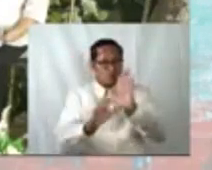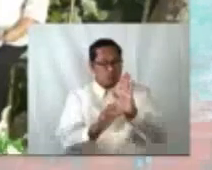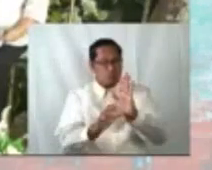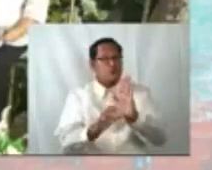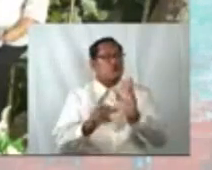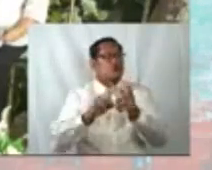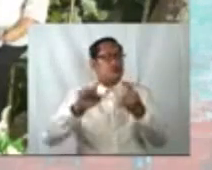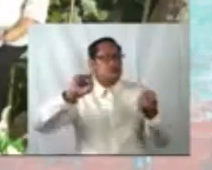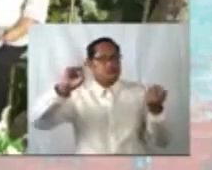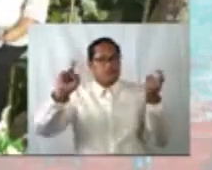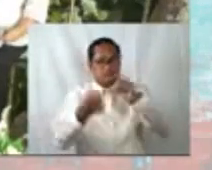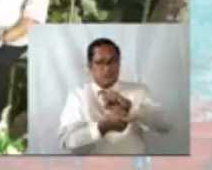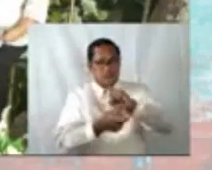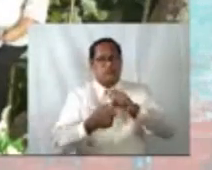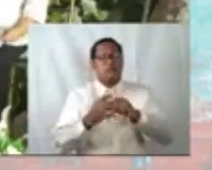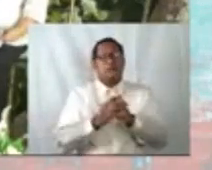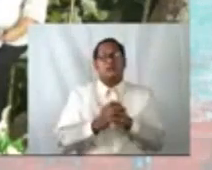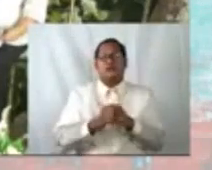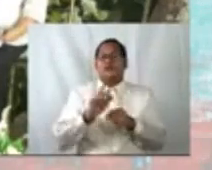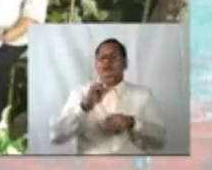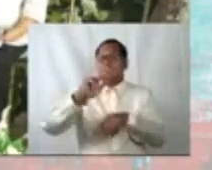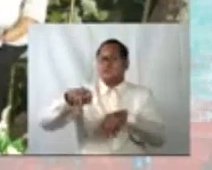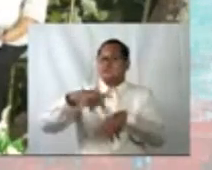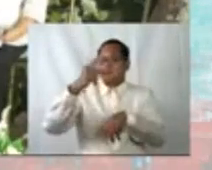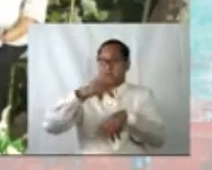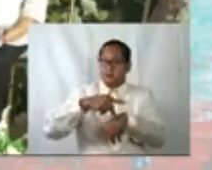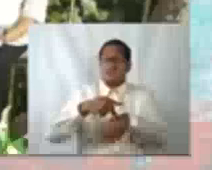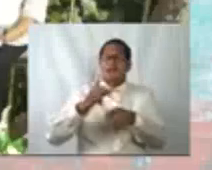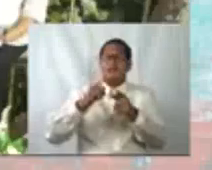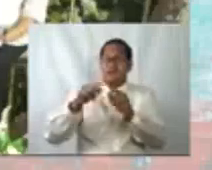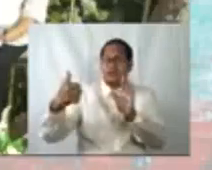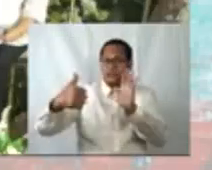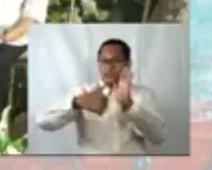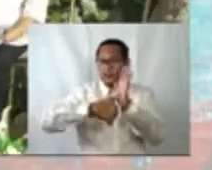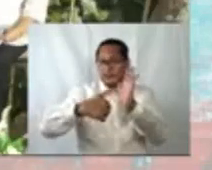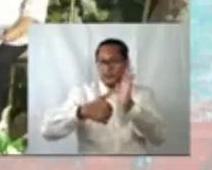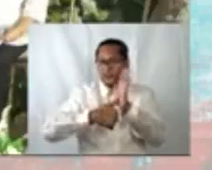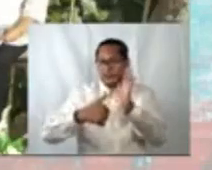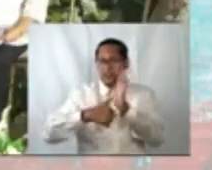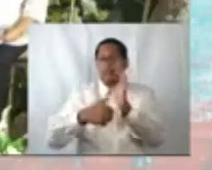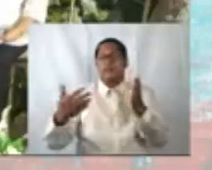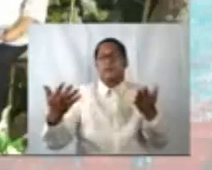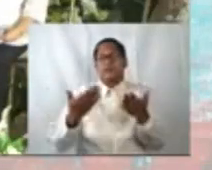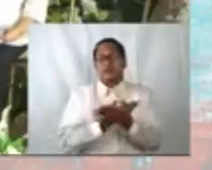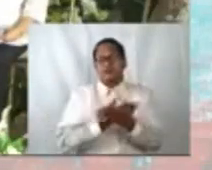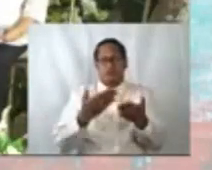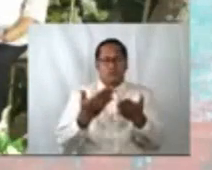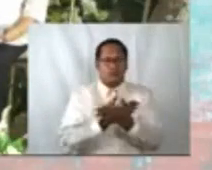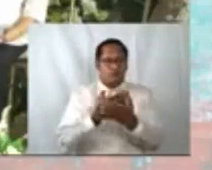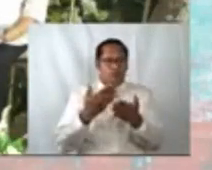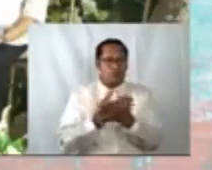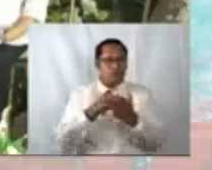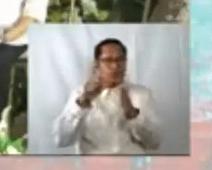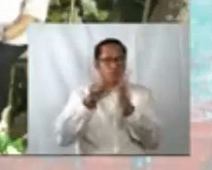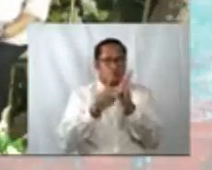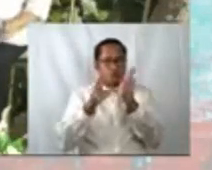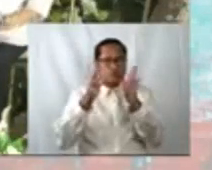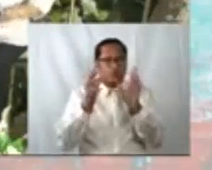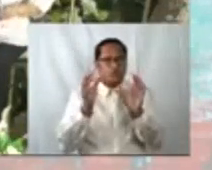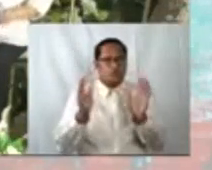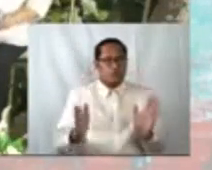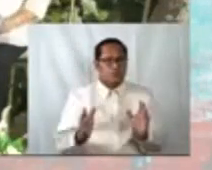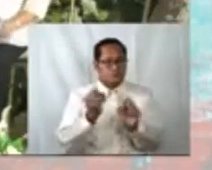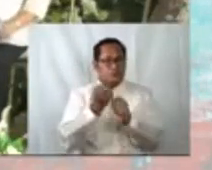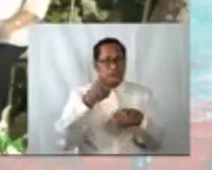Ratify po ng Bansang Pilipinas, hinalal ang bagong mga mambabatas, may transitory provision